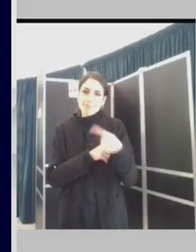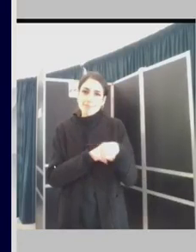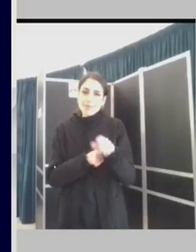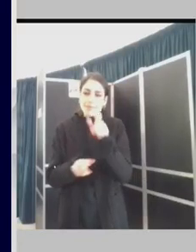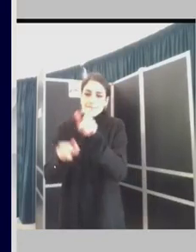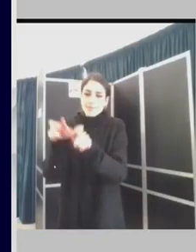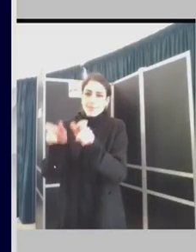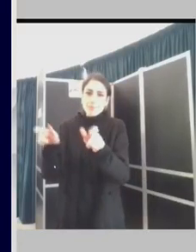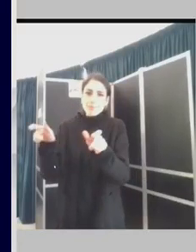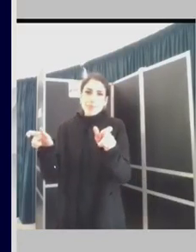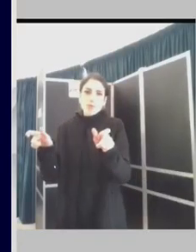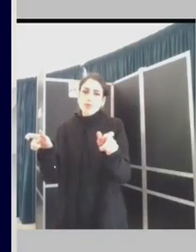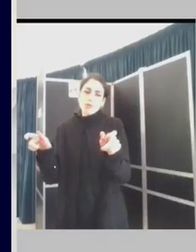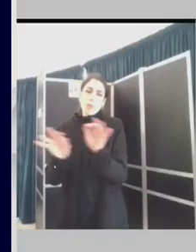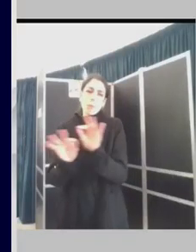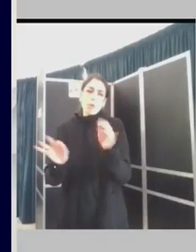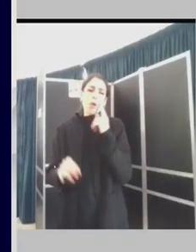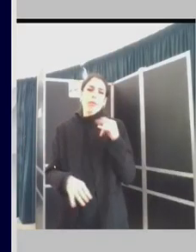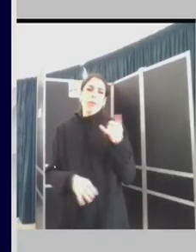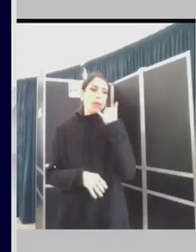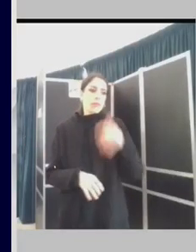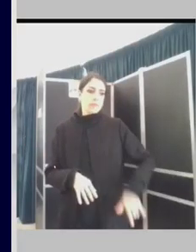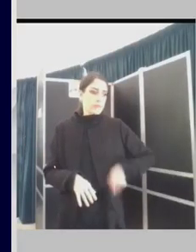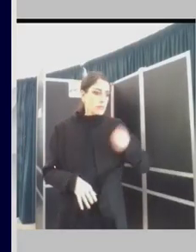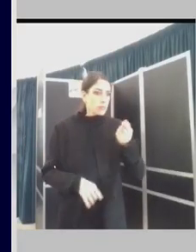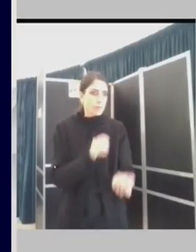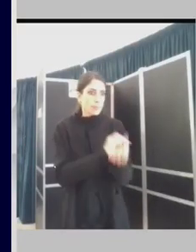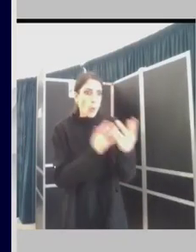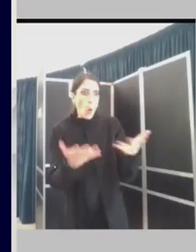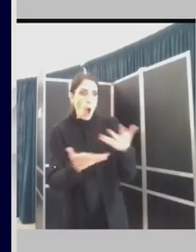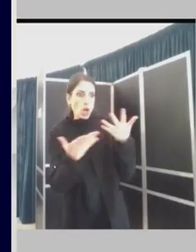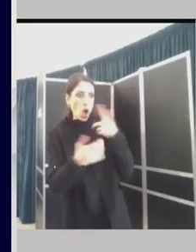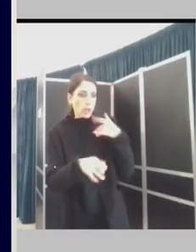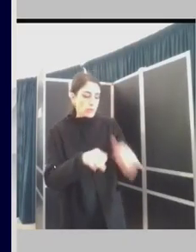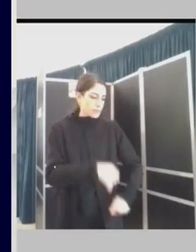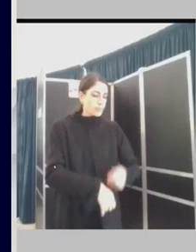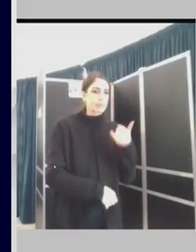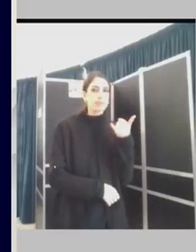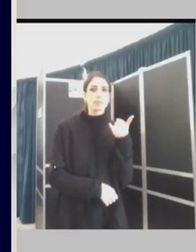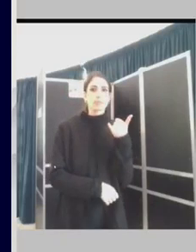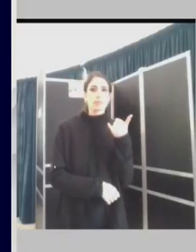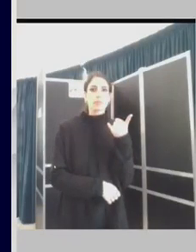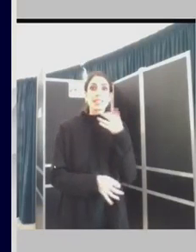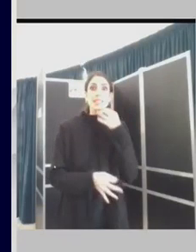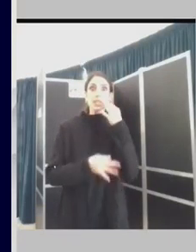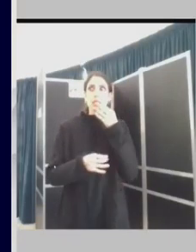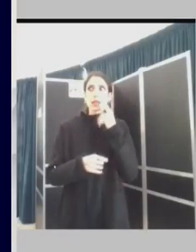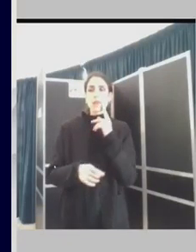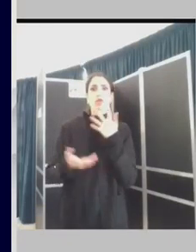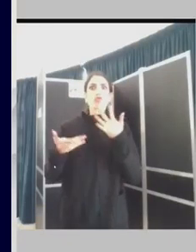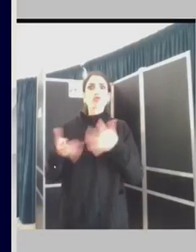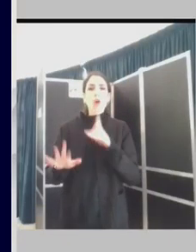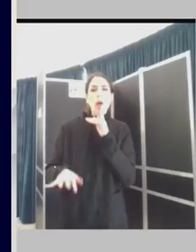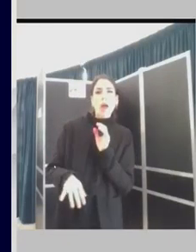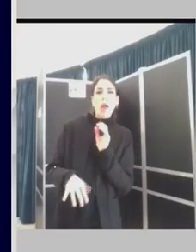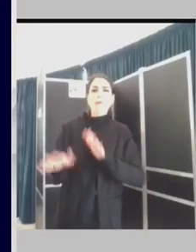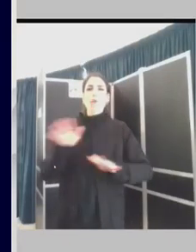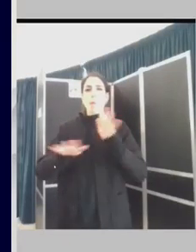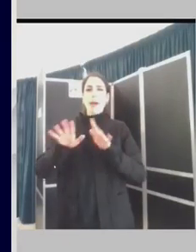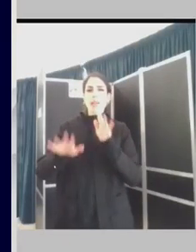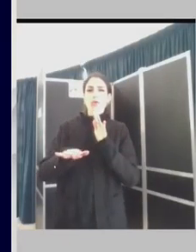succede qualcosa, e allora renderli a conoscenza che esistono anche delle applicazioni come Where Are You o altre in grado